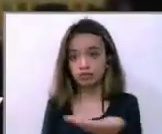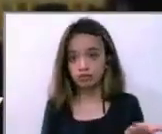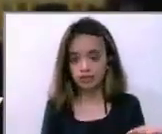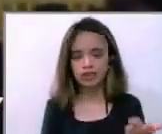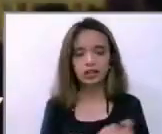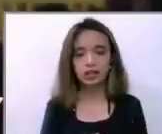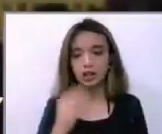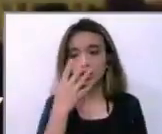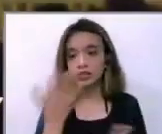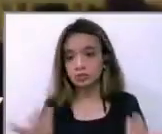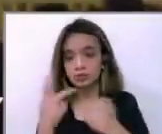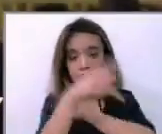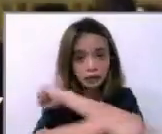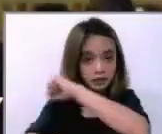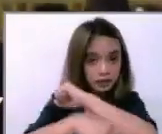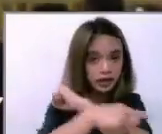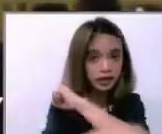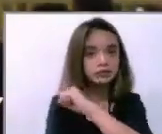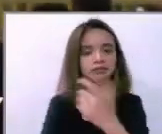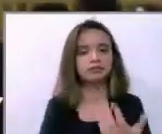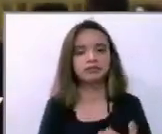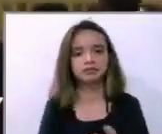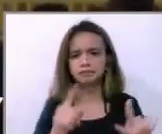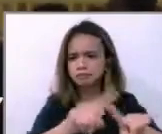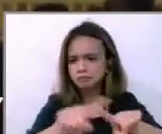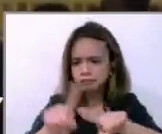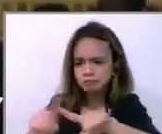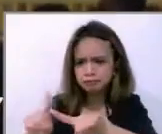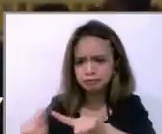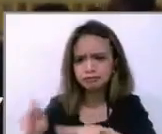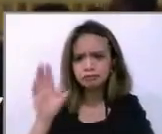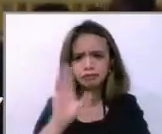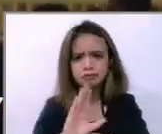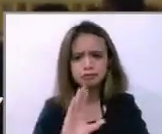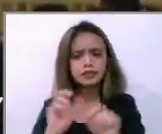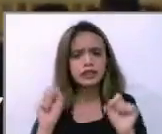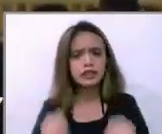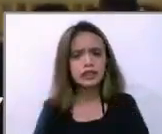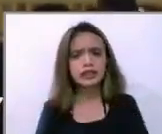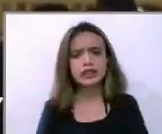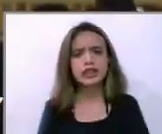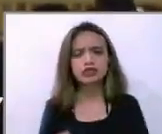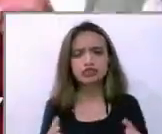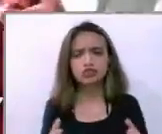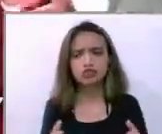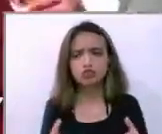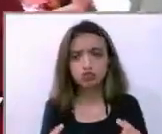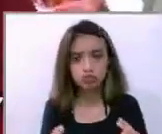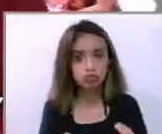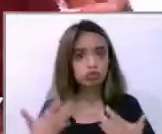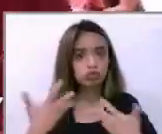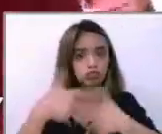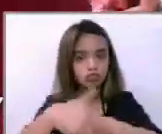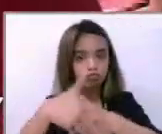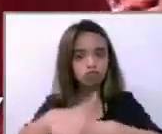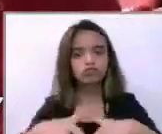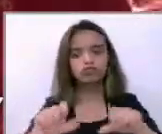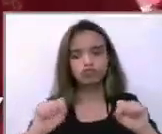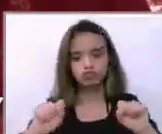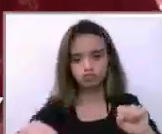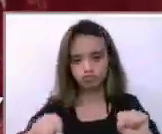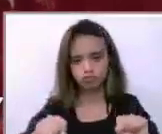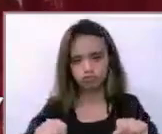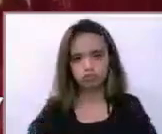probinsya, sa mga parokya na kaya nilang ipatupad yung prosesyon at motorcade. Mananatili naman sa Santa